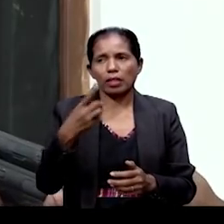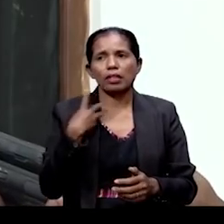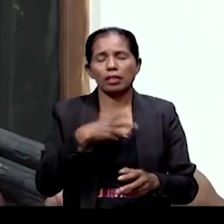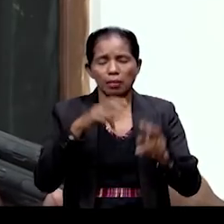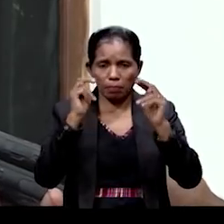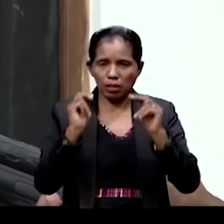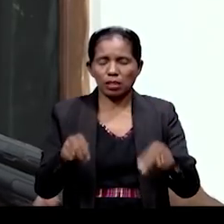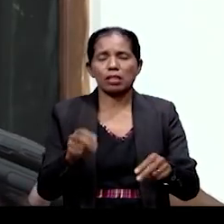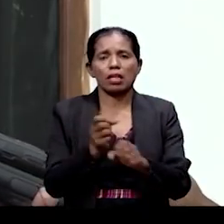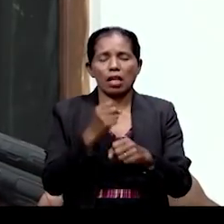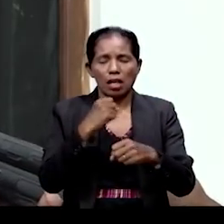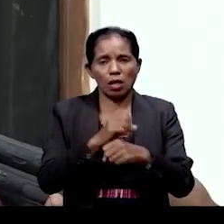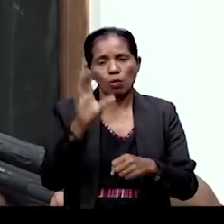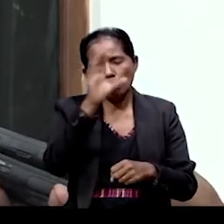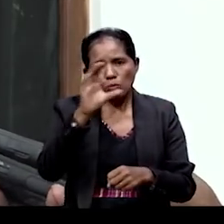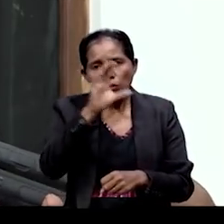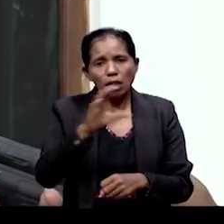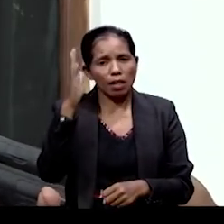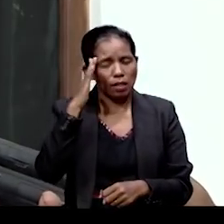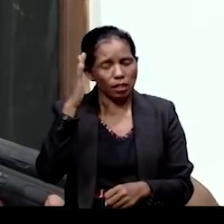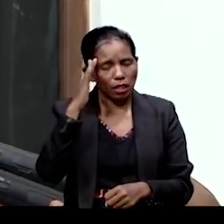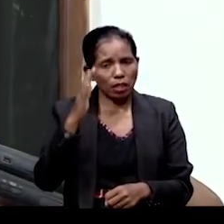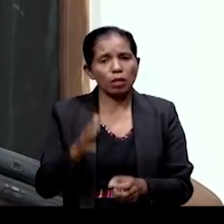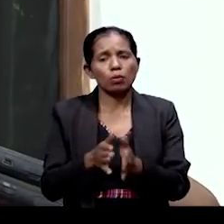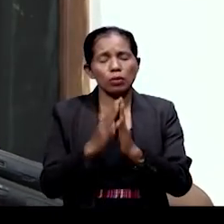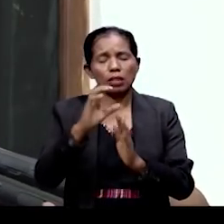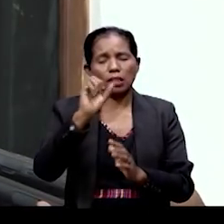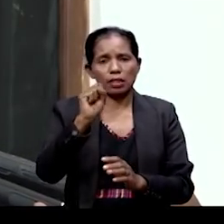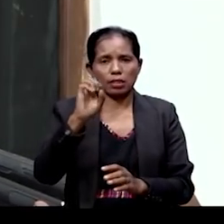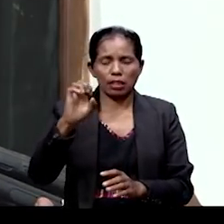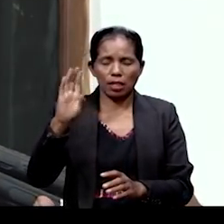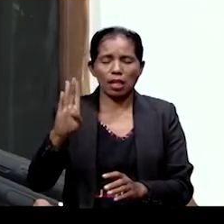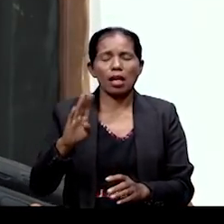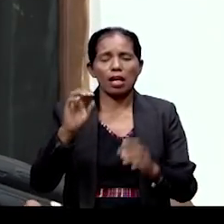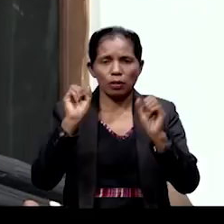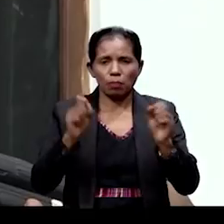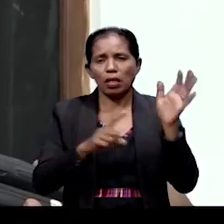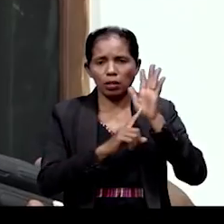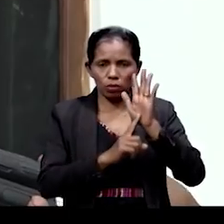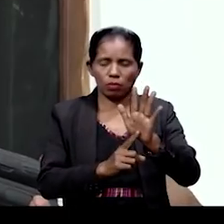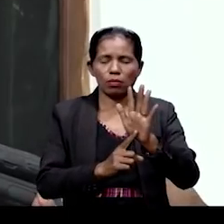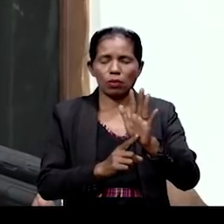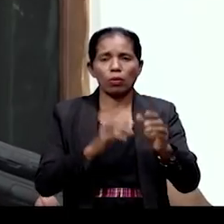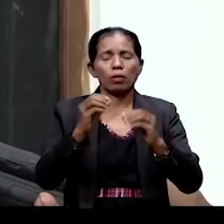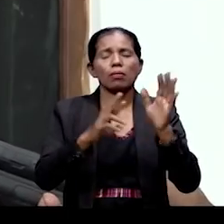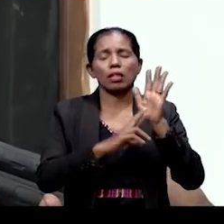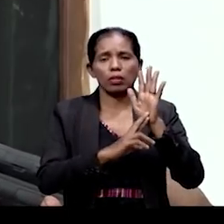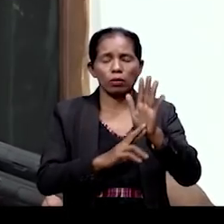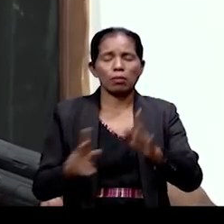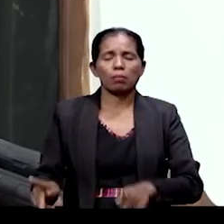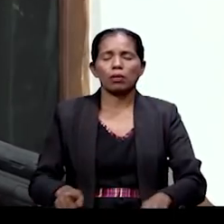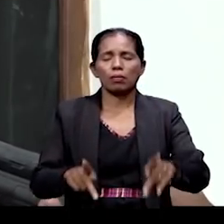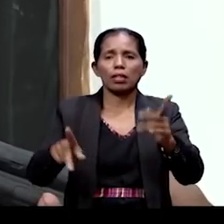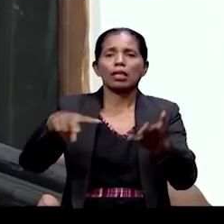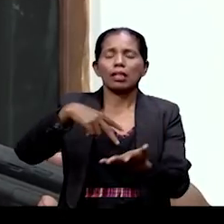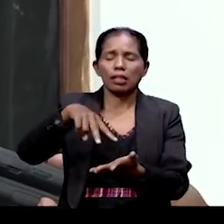halo investigasaun khusus seak iha deber moral atu publika relatori ba publiku dansa sir